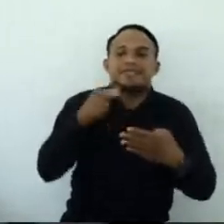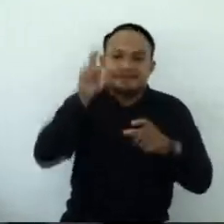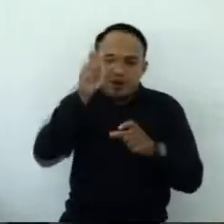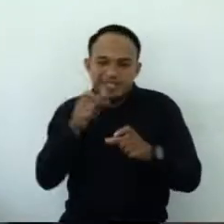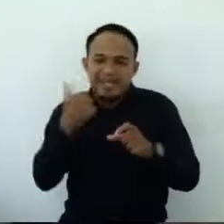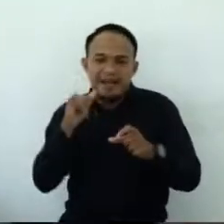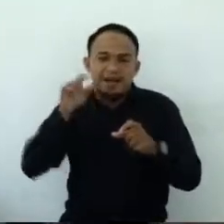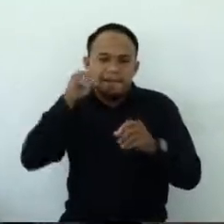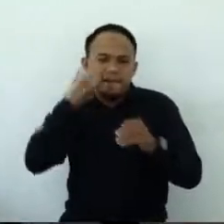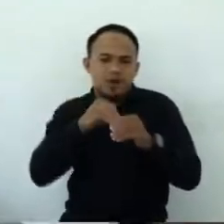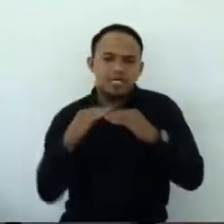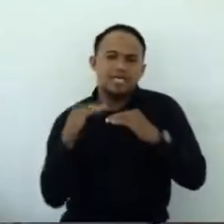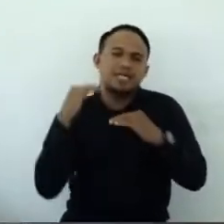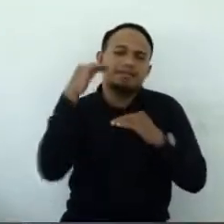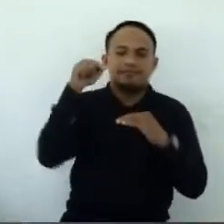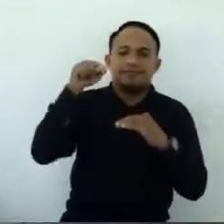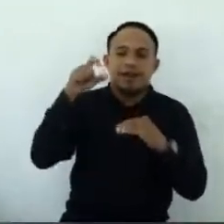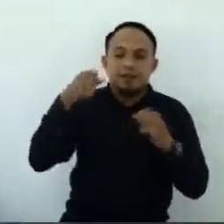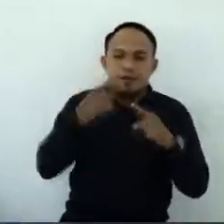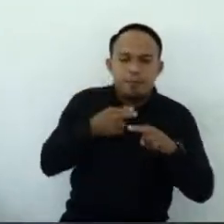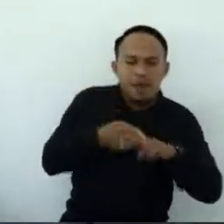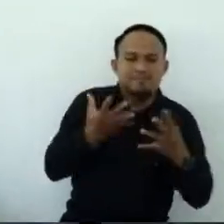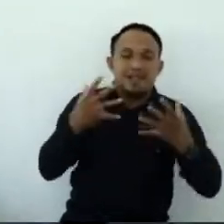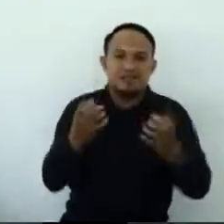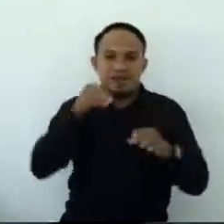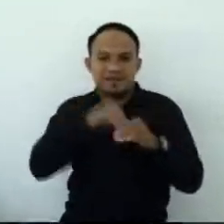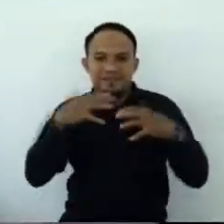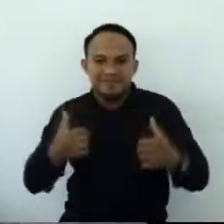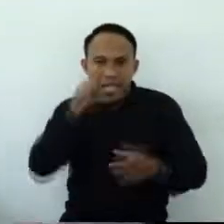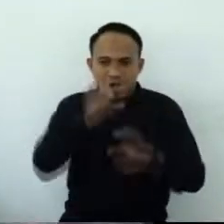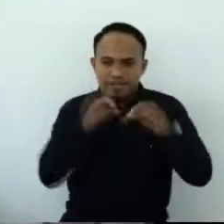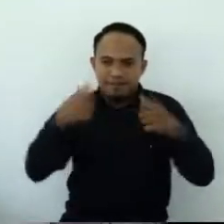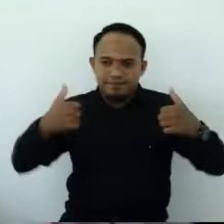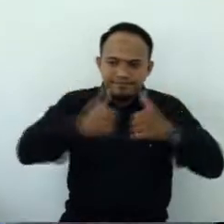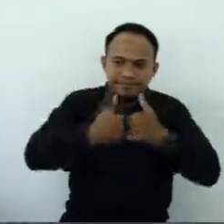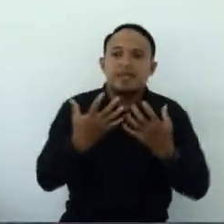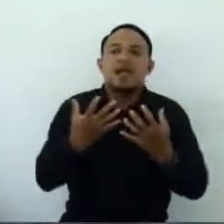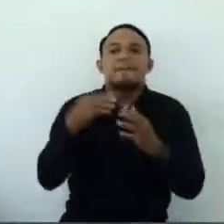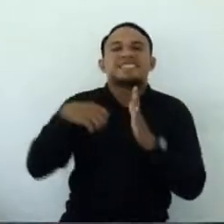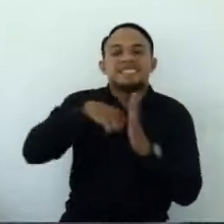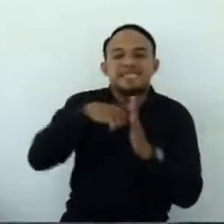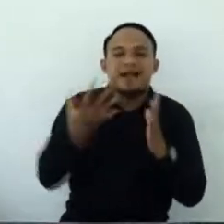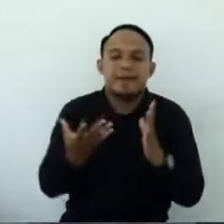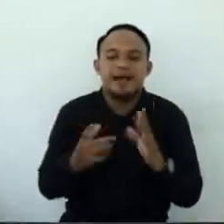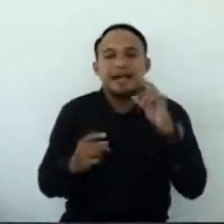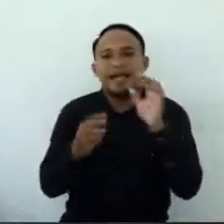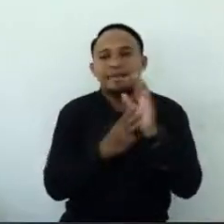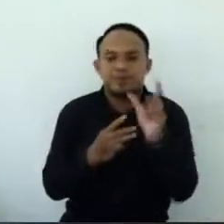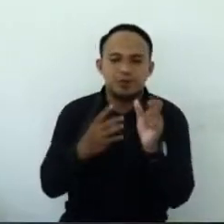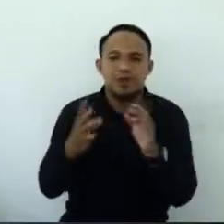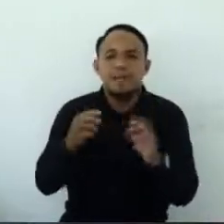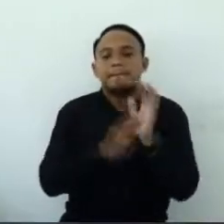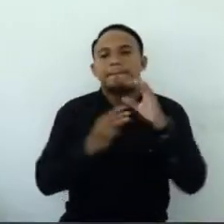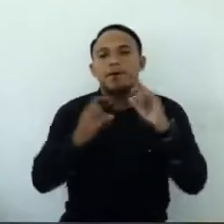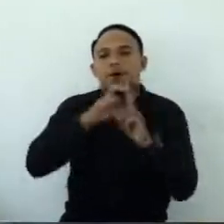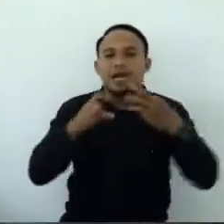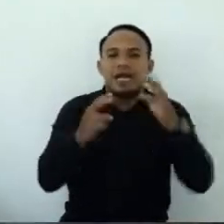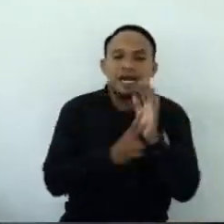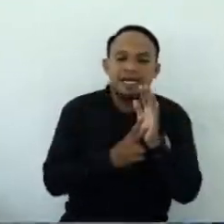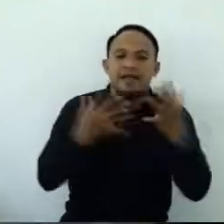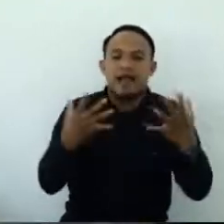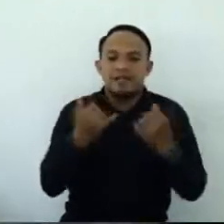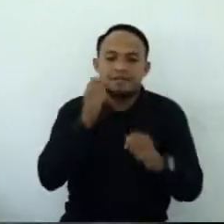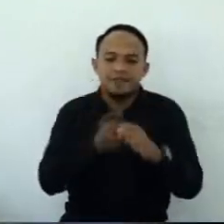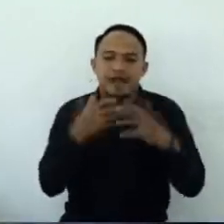kualitas beras yang digiling er modern yang diresmikan ini merupakan salah satu dari